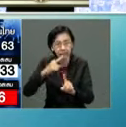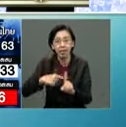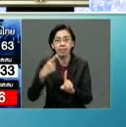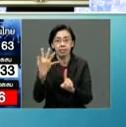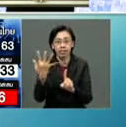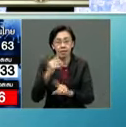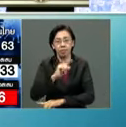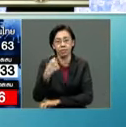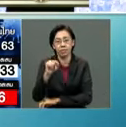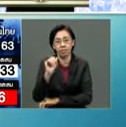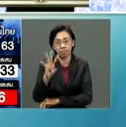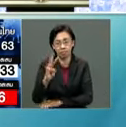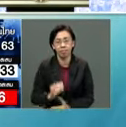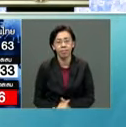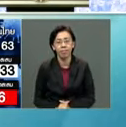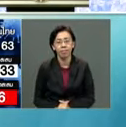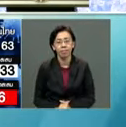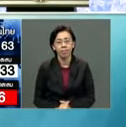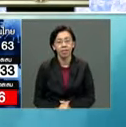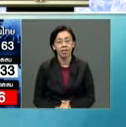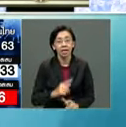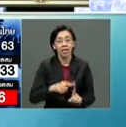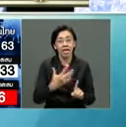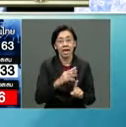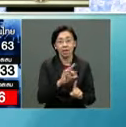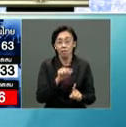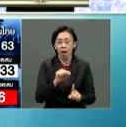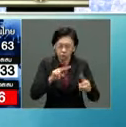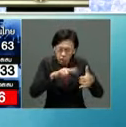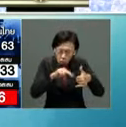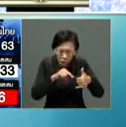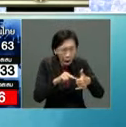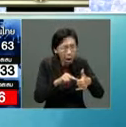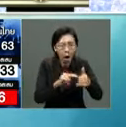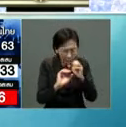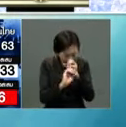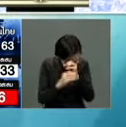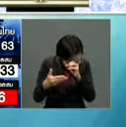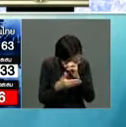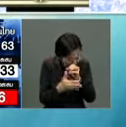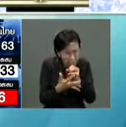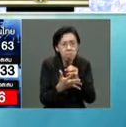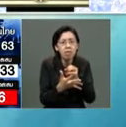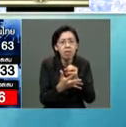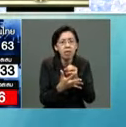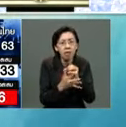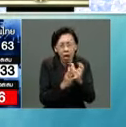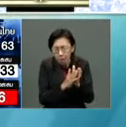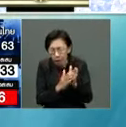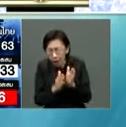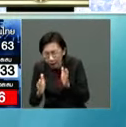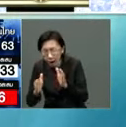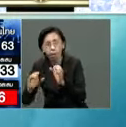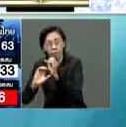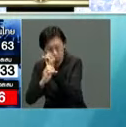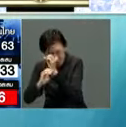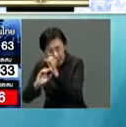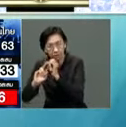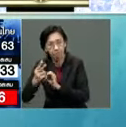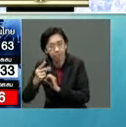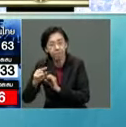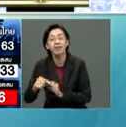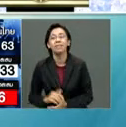คมเข้าใจว่าช่วงตอนต้นเนี่ยอาจจะตรวจเร็วไปนิดนะครับแต่ว่ายังไงก็ตามแต่ระบบของการควบคุมโรคก็ยังทำ